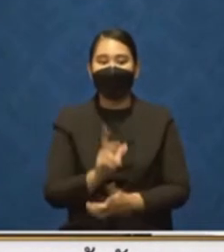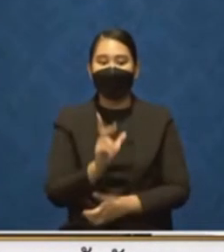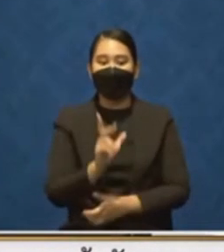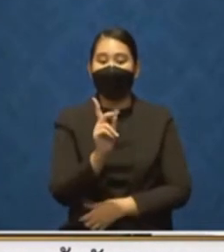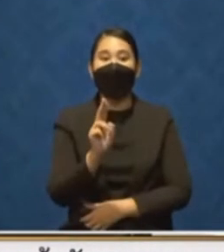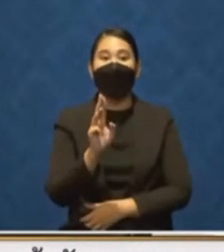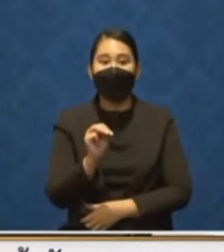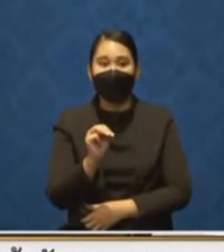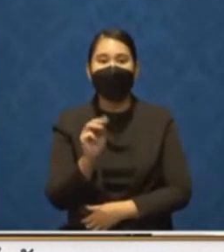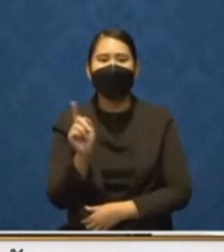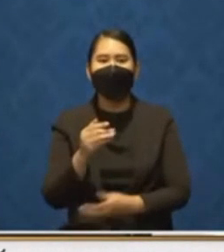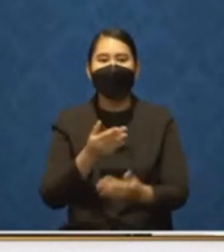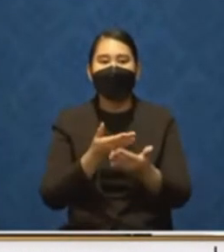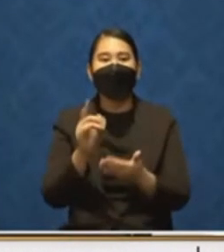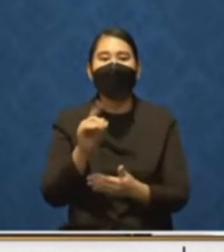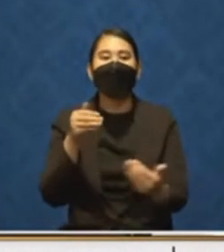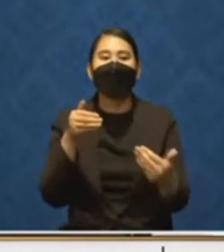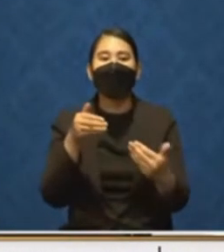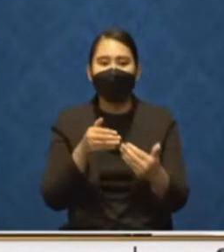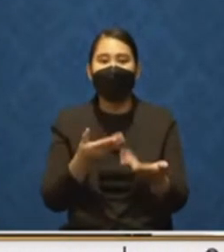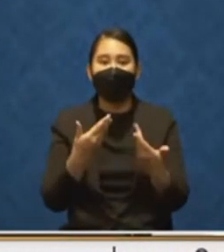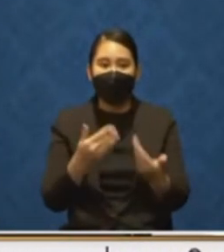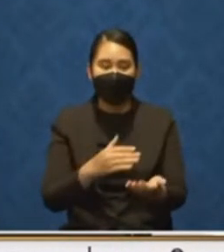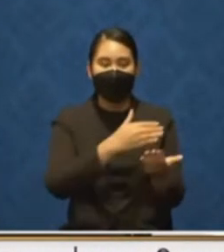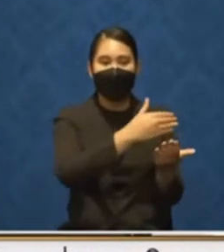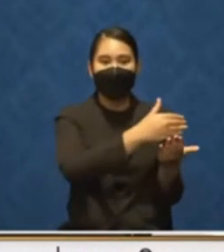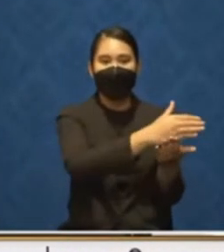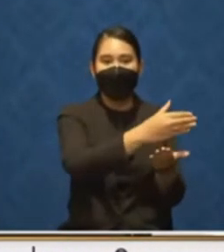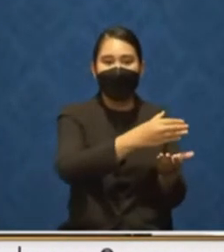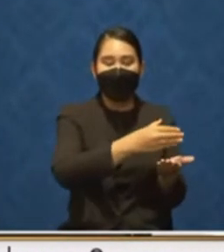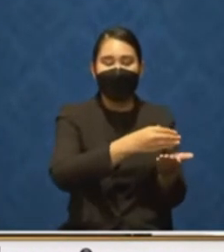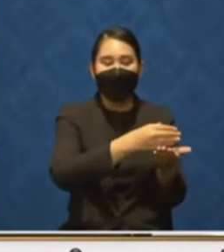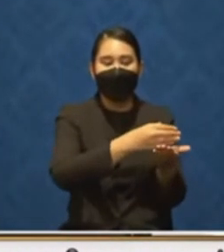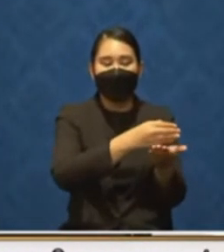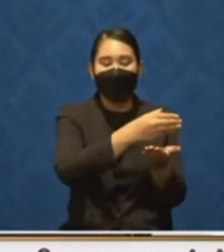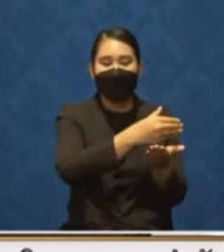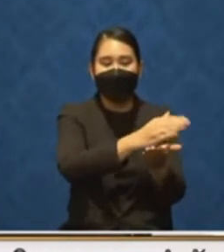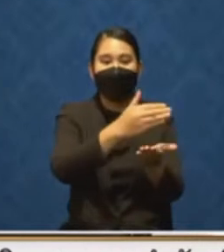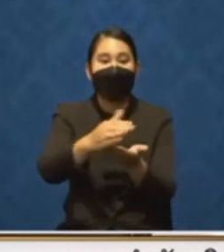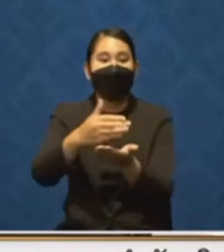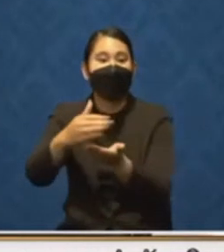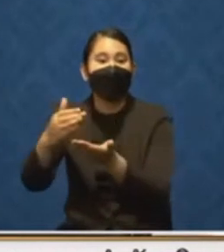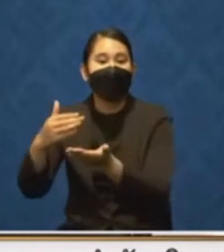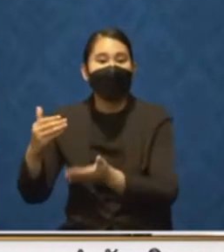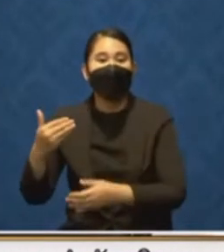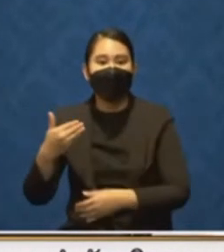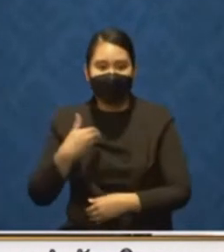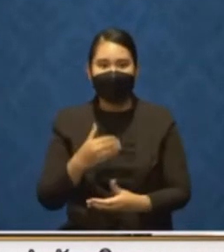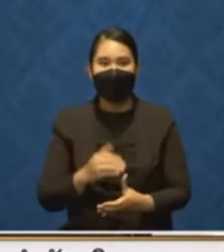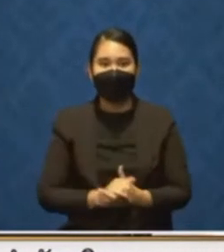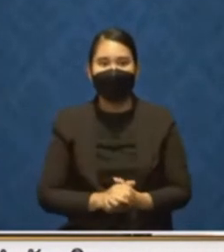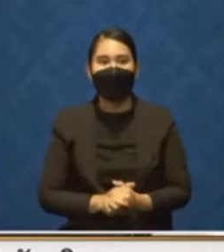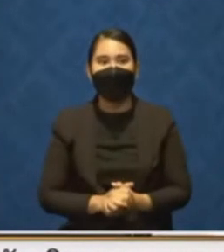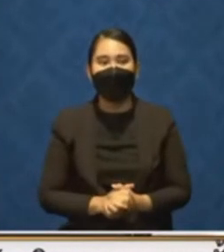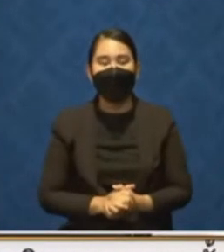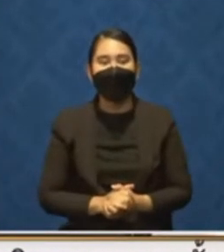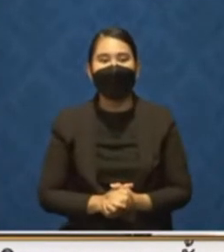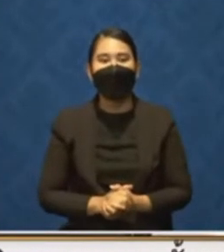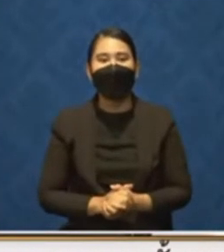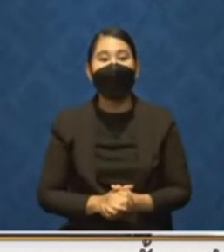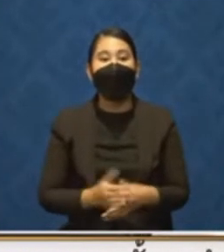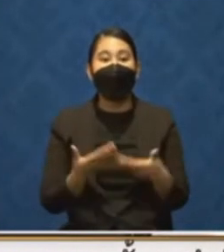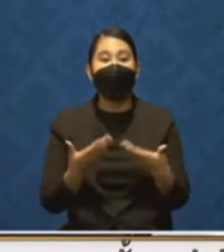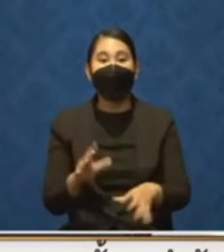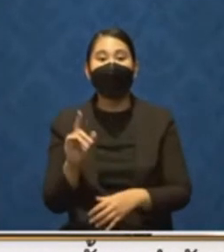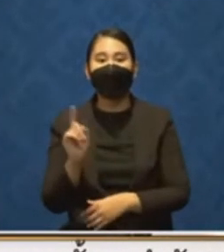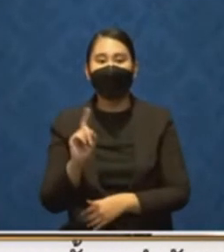ขนส่งทางบกก็ซื้อที่ขนส่งทางบกแล้วปอกกระจายไปแต่ละเขตมันอัยการก็มีแบ่งเขตตำรวจก็มีแบ่งภาพปรากฎว่า